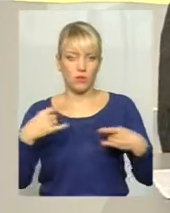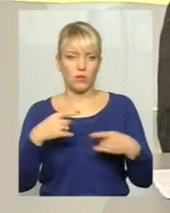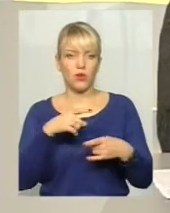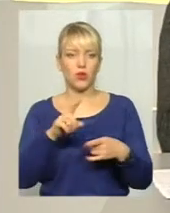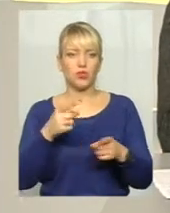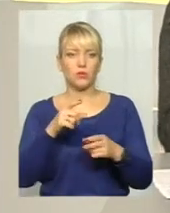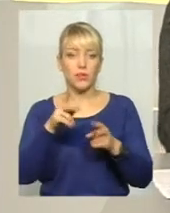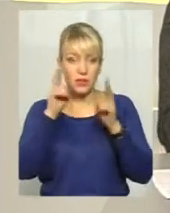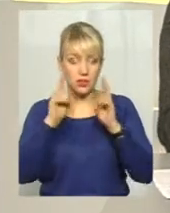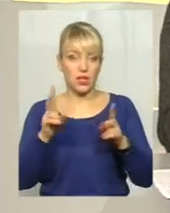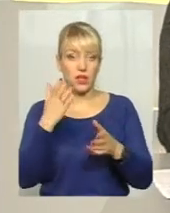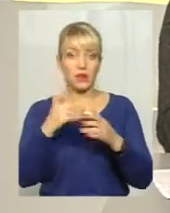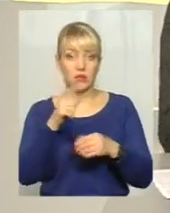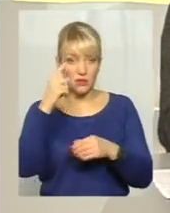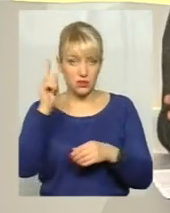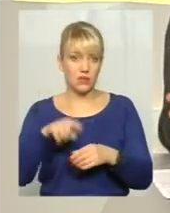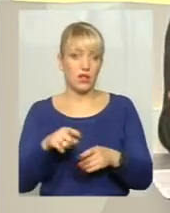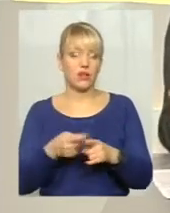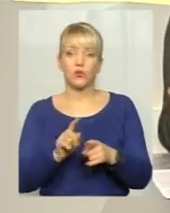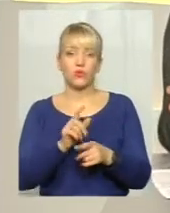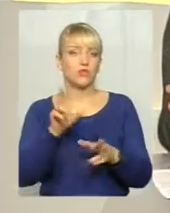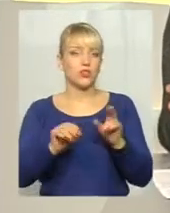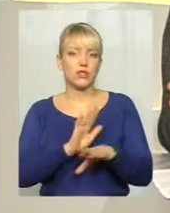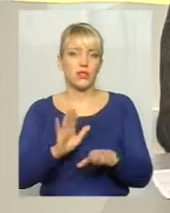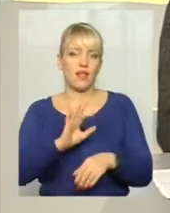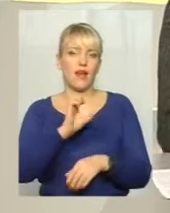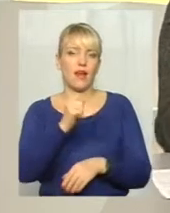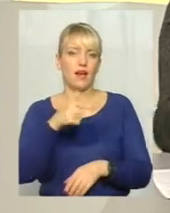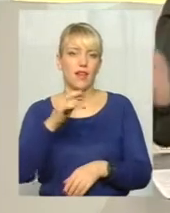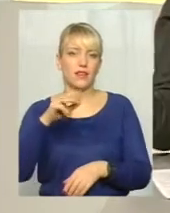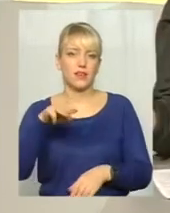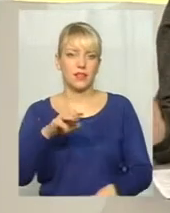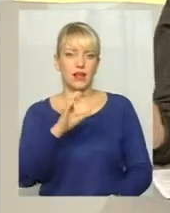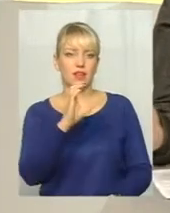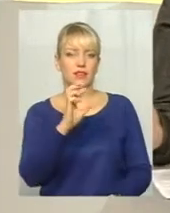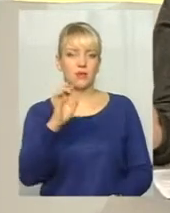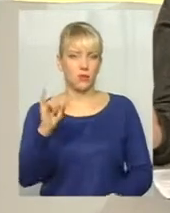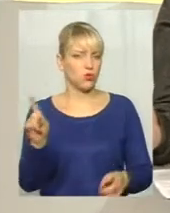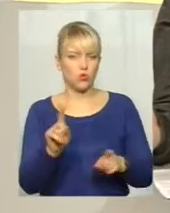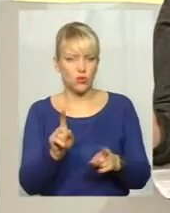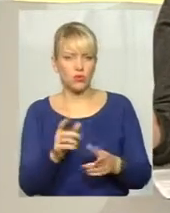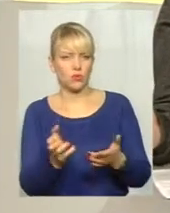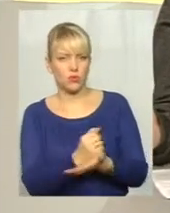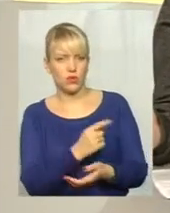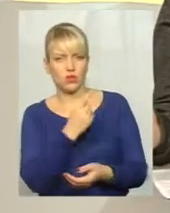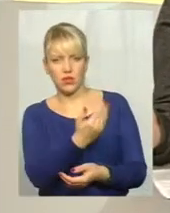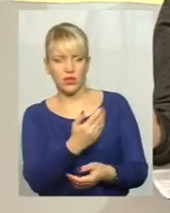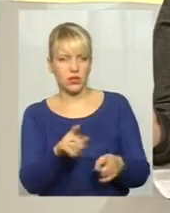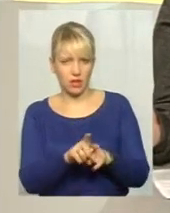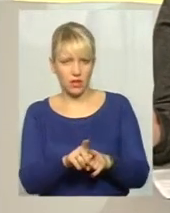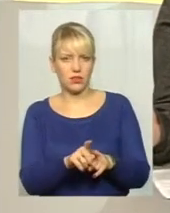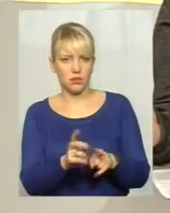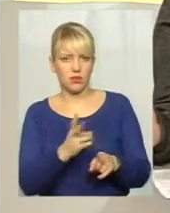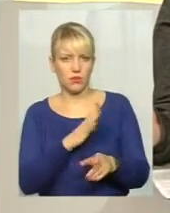не знають, так? Іначе вони ніякі там, ну, не агенти СБУ виходять так. То так само і їх потрібно, ну, виходить, так, за цією логікою. Ну,